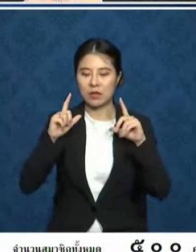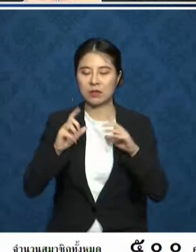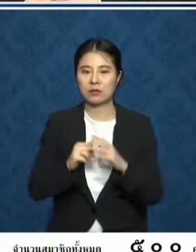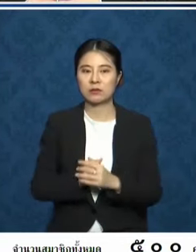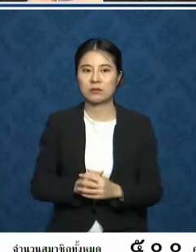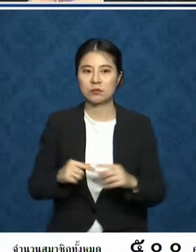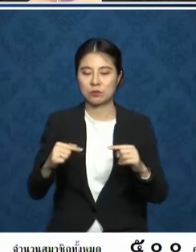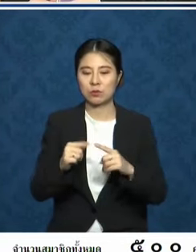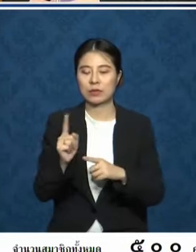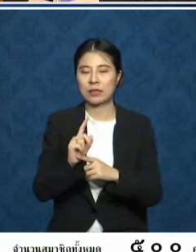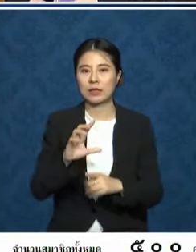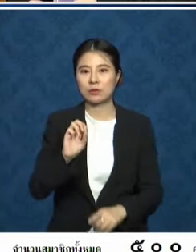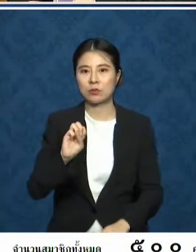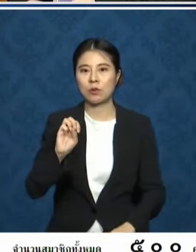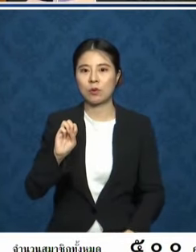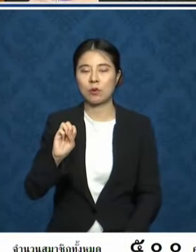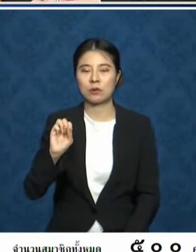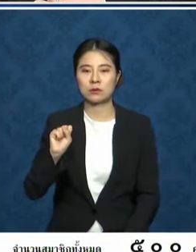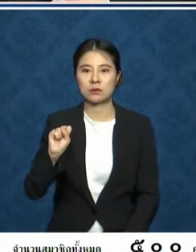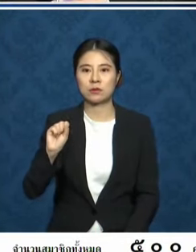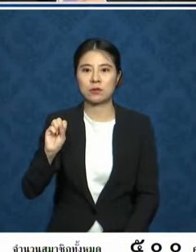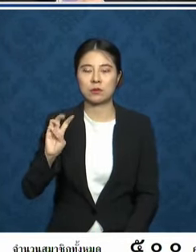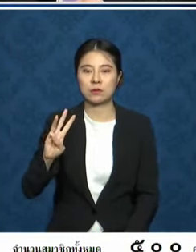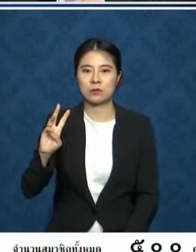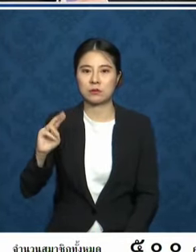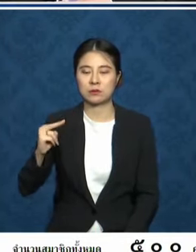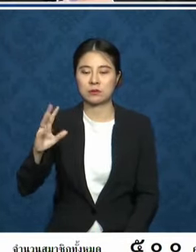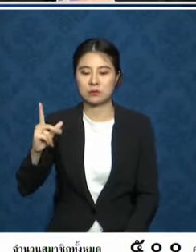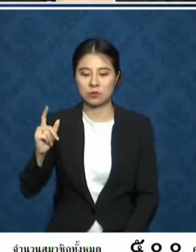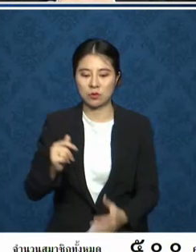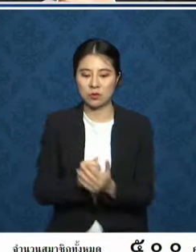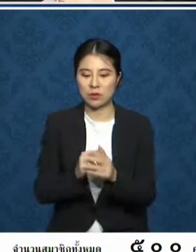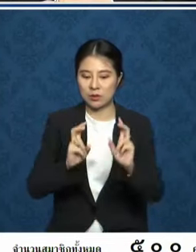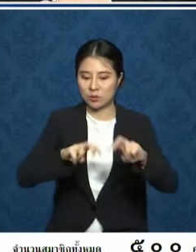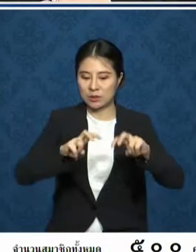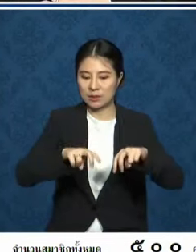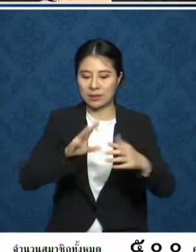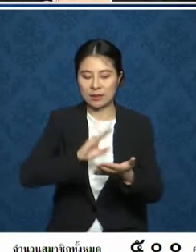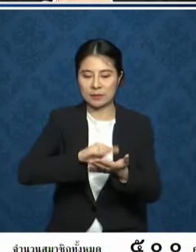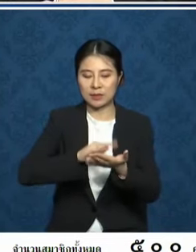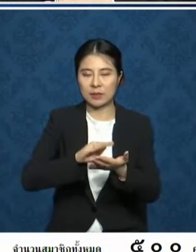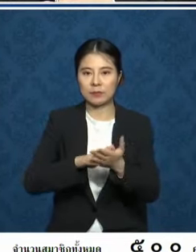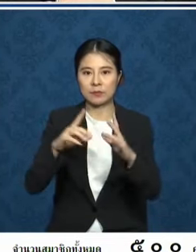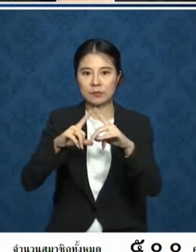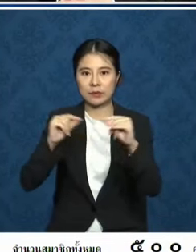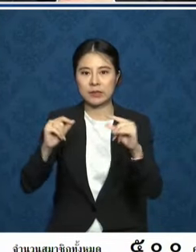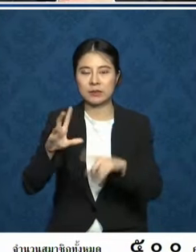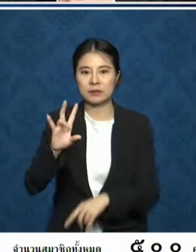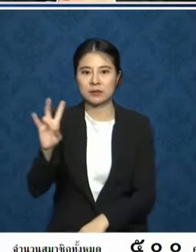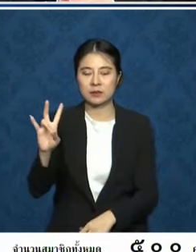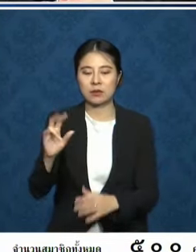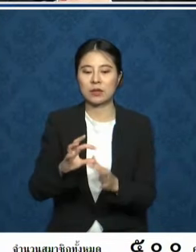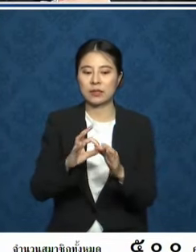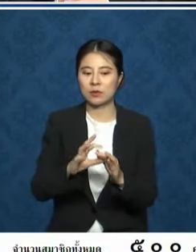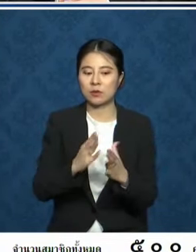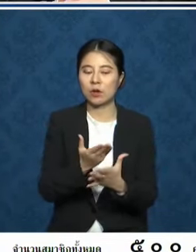บทความที่สวัถช.ตีพิพในปี 65 อยู่ 700 กว่าเรื่องแล้วก็คำยื่นขอทรบสิทางปัญาไม่